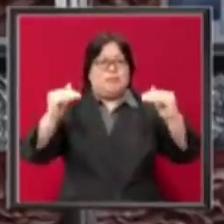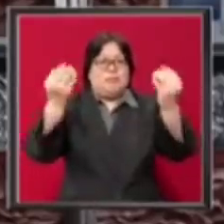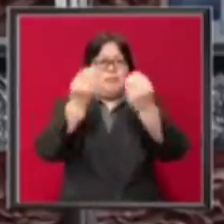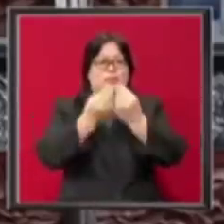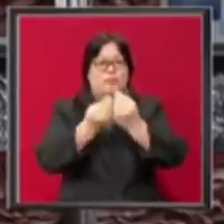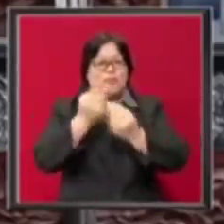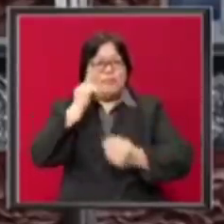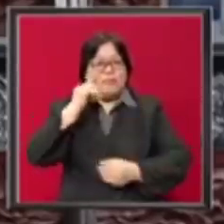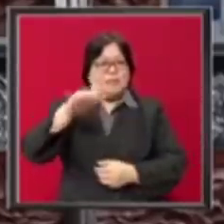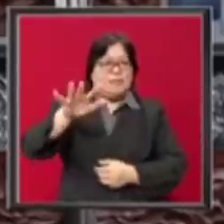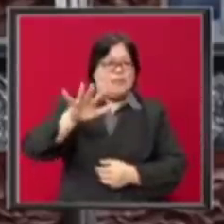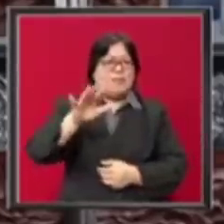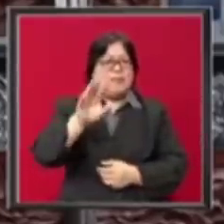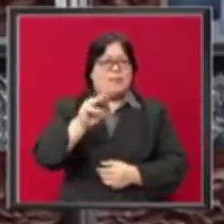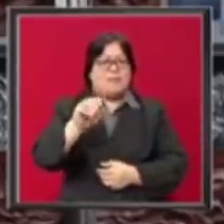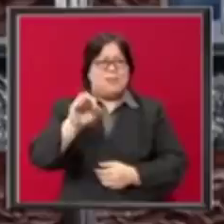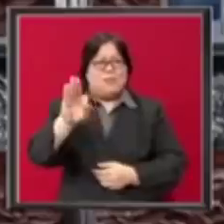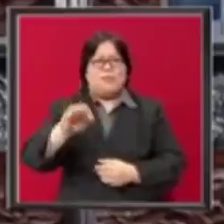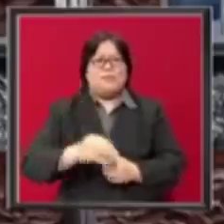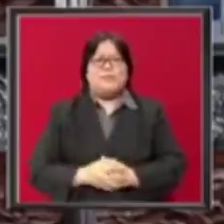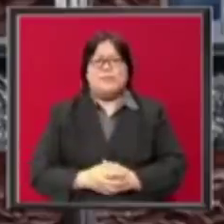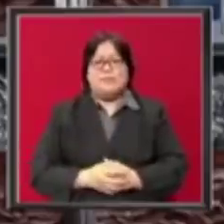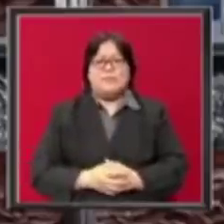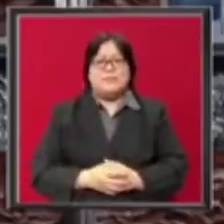yang diunjurkan oleh Kementerian Kewangan.